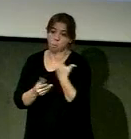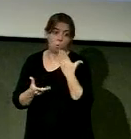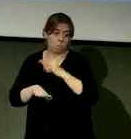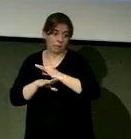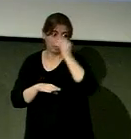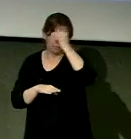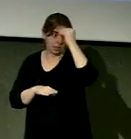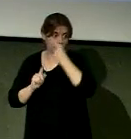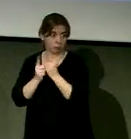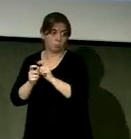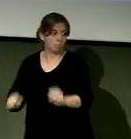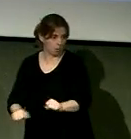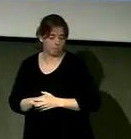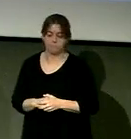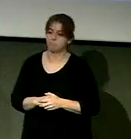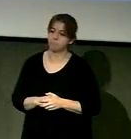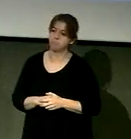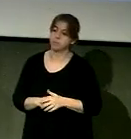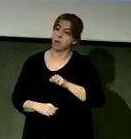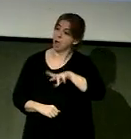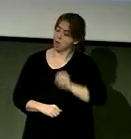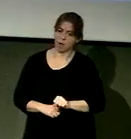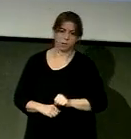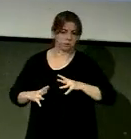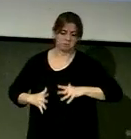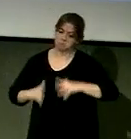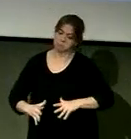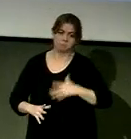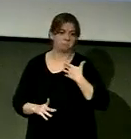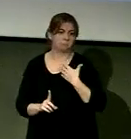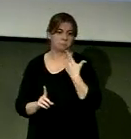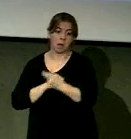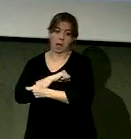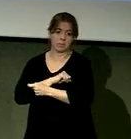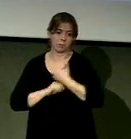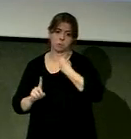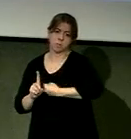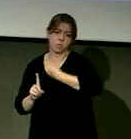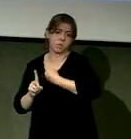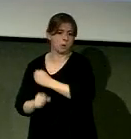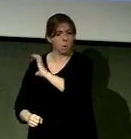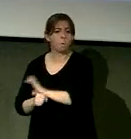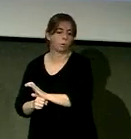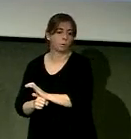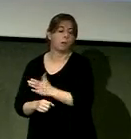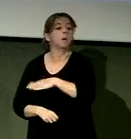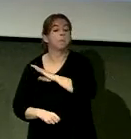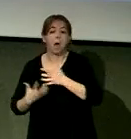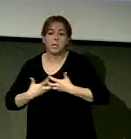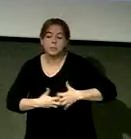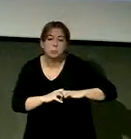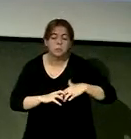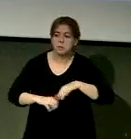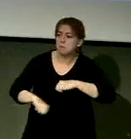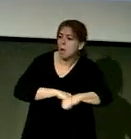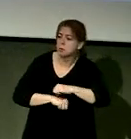psychiatriques. L'ARS investit beaucoup dans la lutte contre les addictions via de nombreux dispositifs et actions portés par